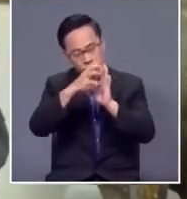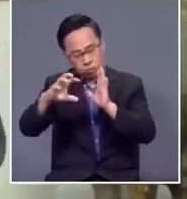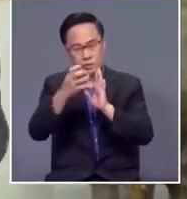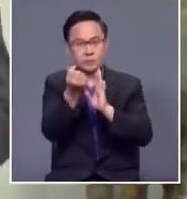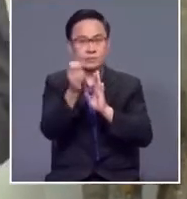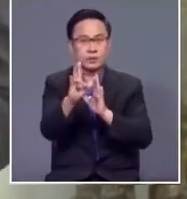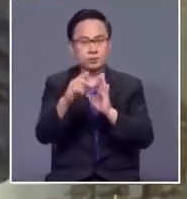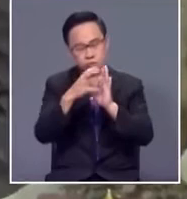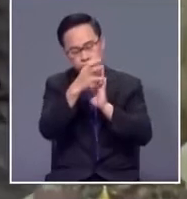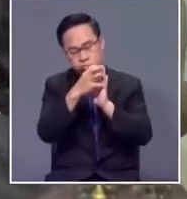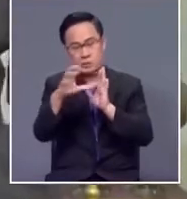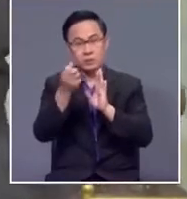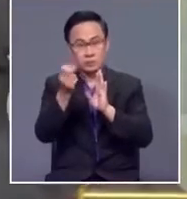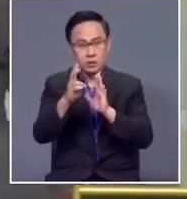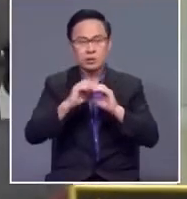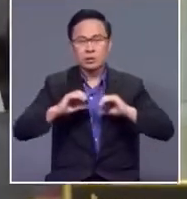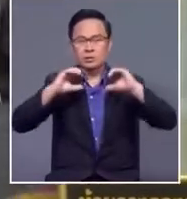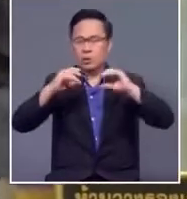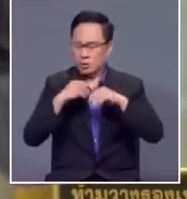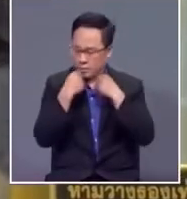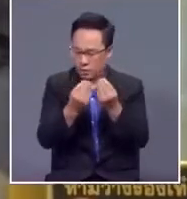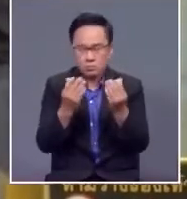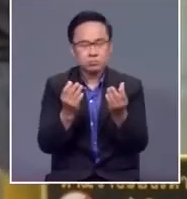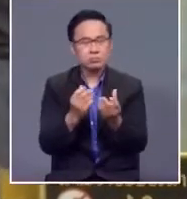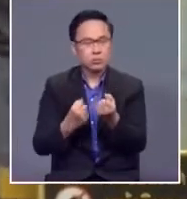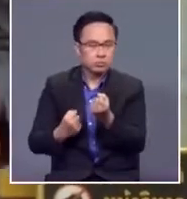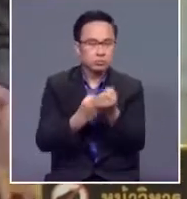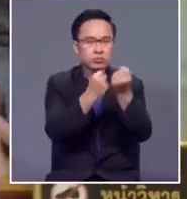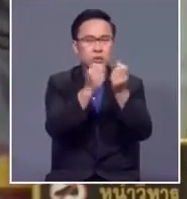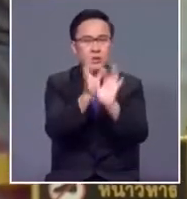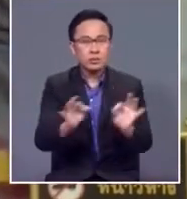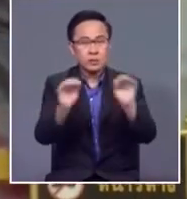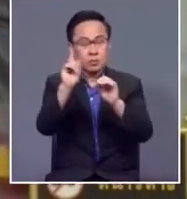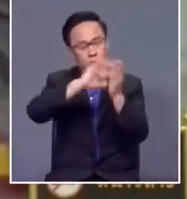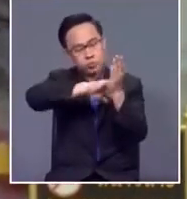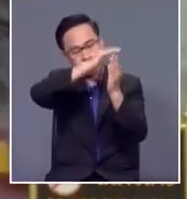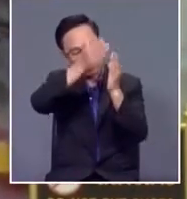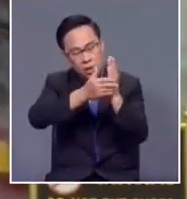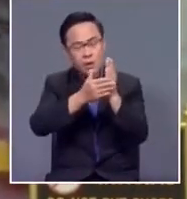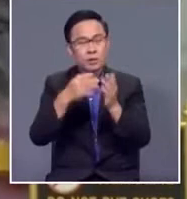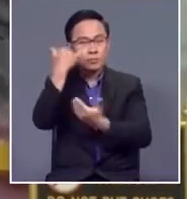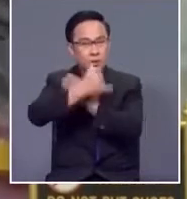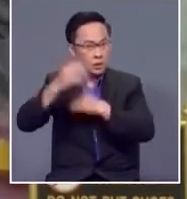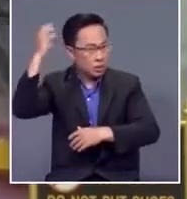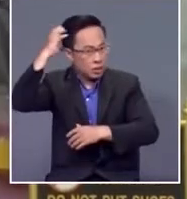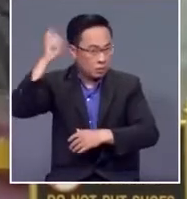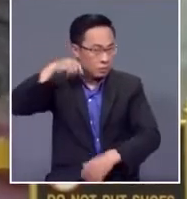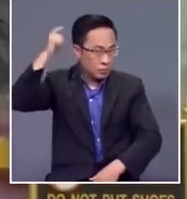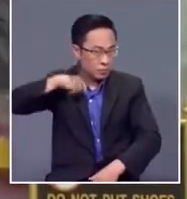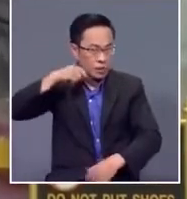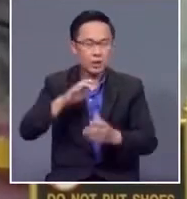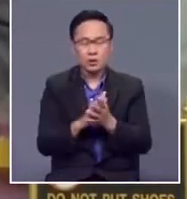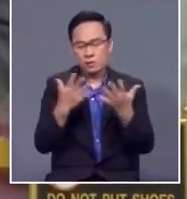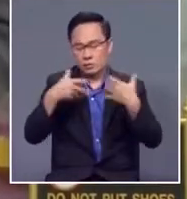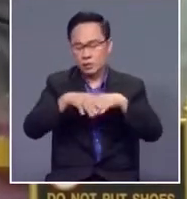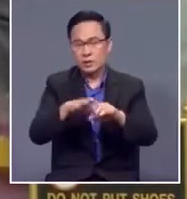นะคะเป็นภาคที่รัฐบาลนั้นให้ความสำคัญค่ะเพราะว่ามีอาณาเขตติดต่อกับประเทศเพื่อนบ้านไม่ว่าจะเป็นสปป.ลาวเมียนมารวมถึงเชื่อมโยงไ